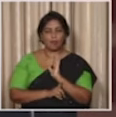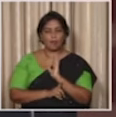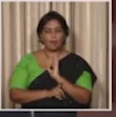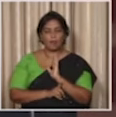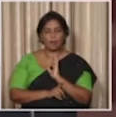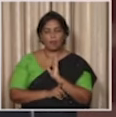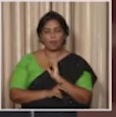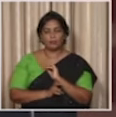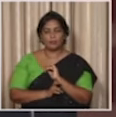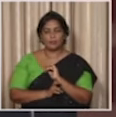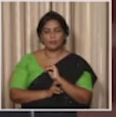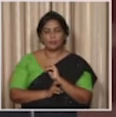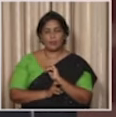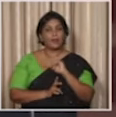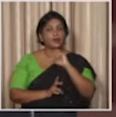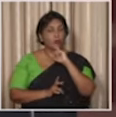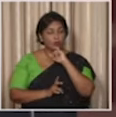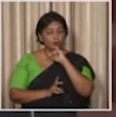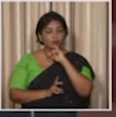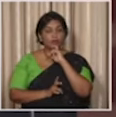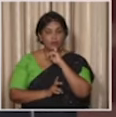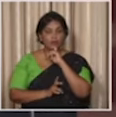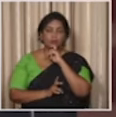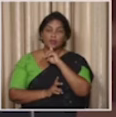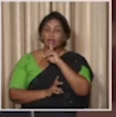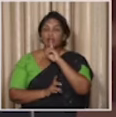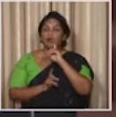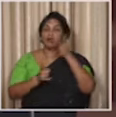සිංහලකේ අධිකරණය ගණගන්න